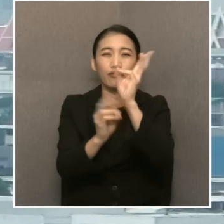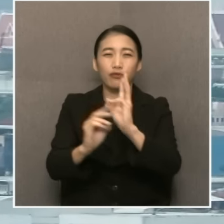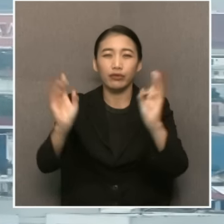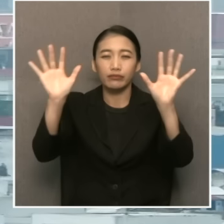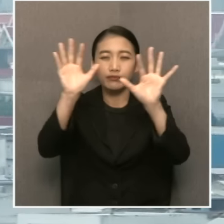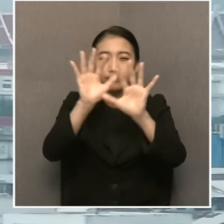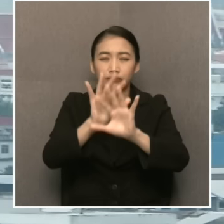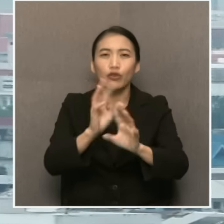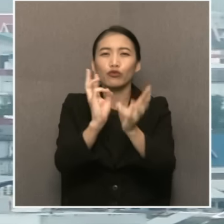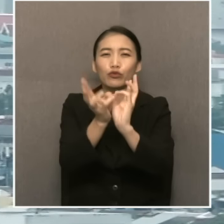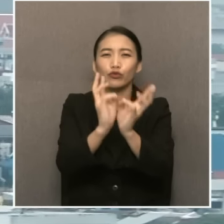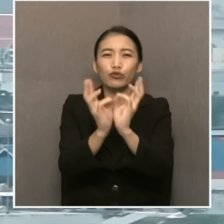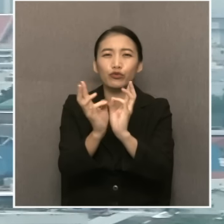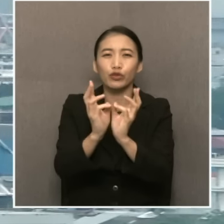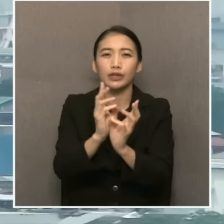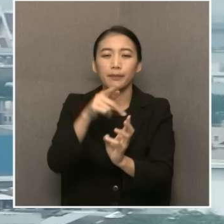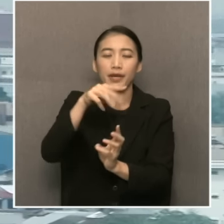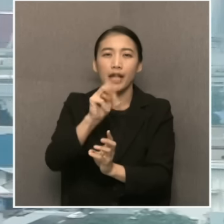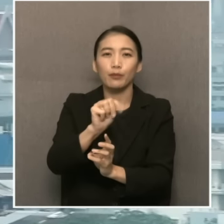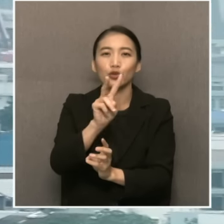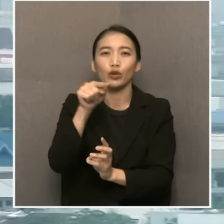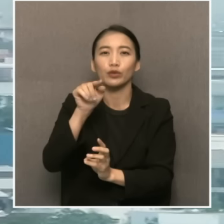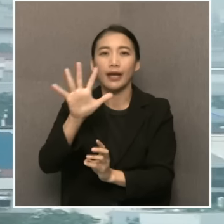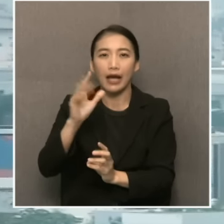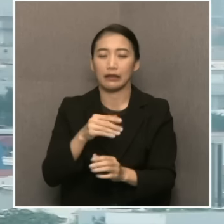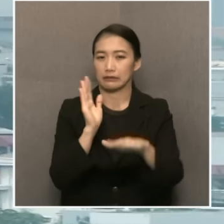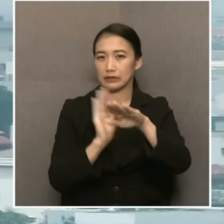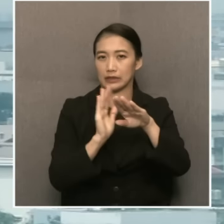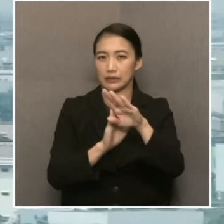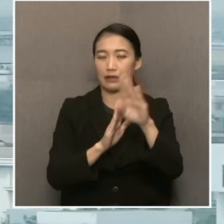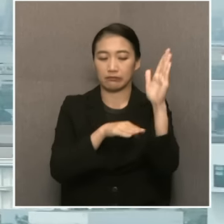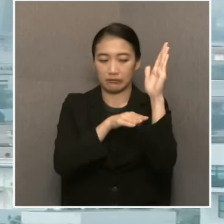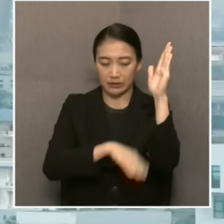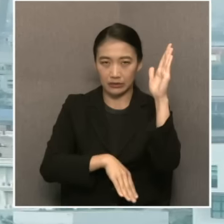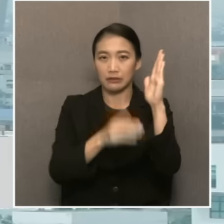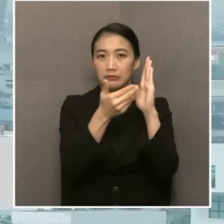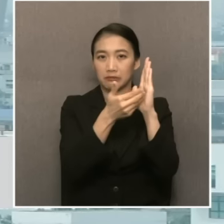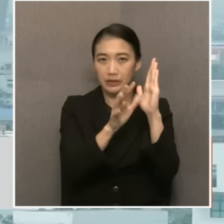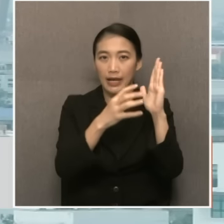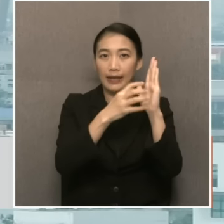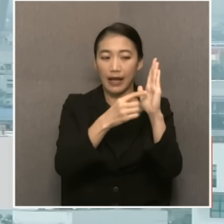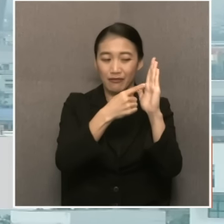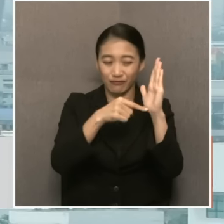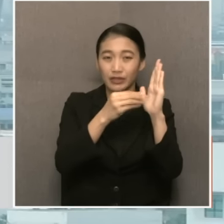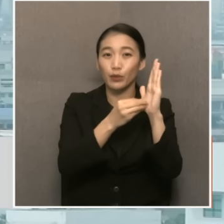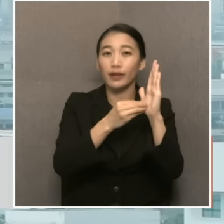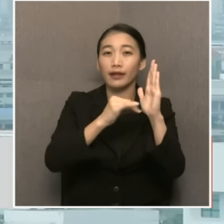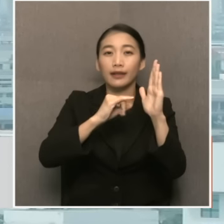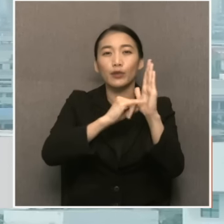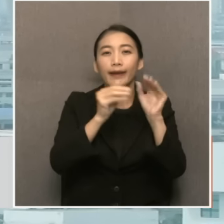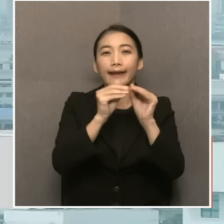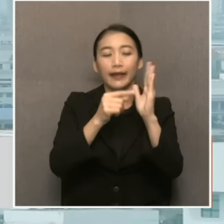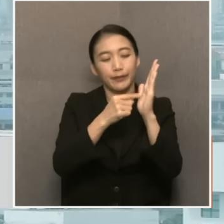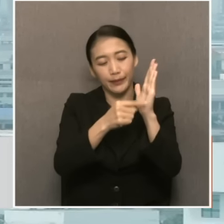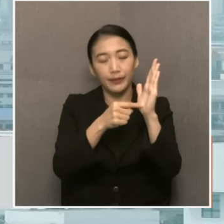เตือนภาคเหนือตอนล่างภาคตะวันออกเฉียงเหนือภาคกลางรวมทั้งกรุงเทพมหานครและปริมณฑลและภาคตะวันออกนะคะ